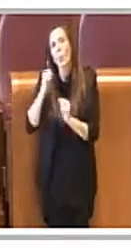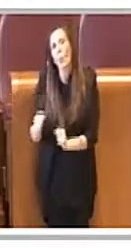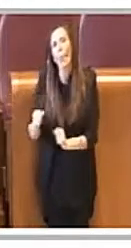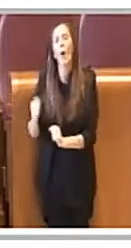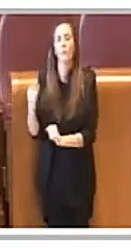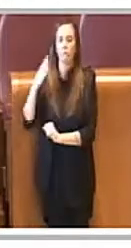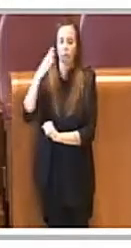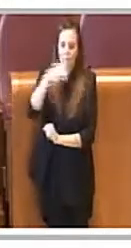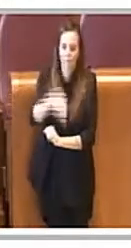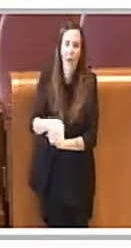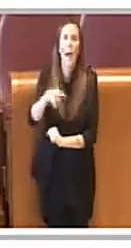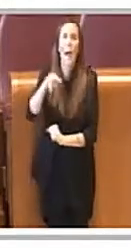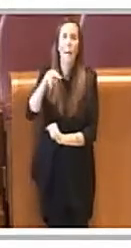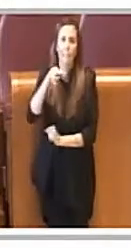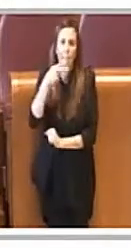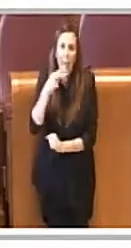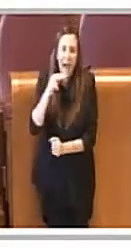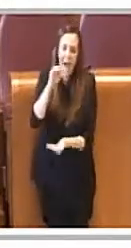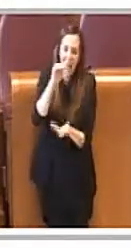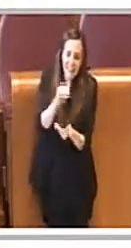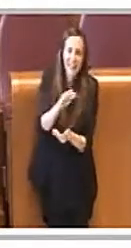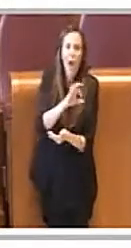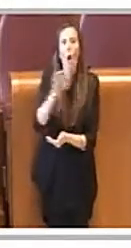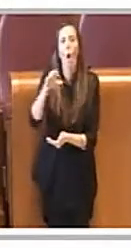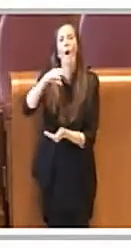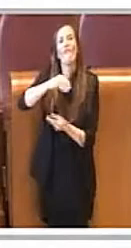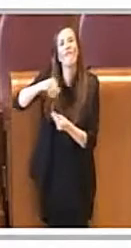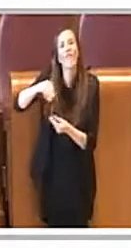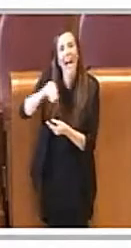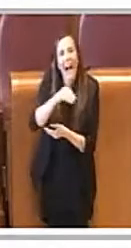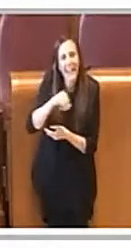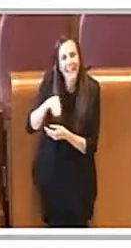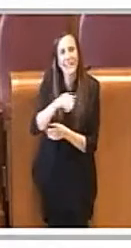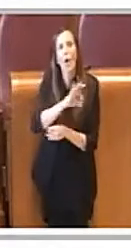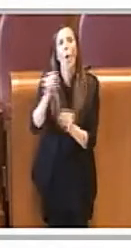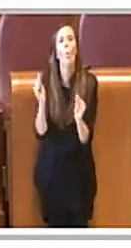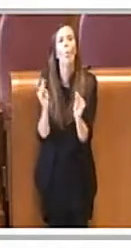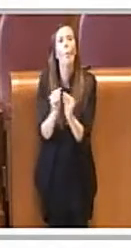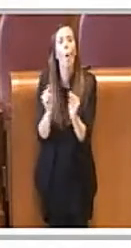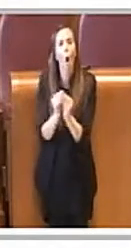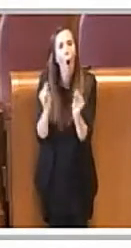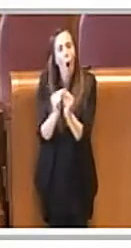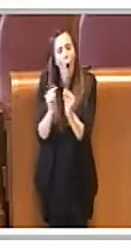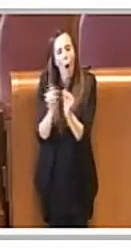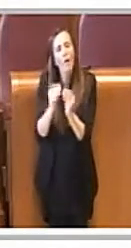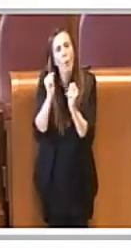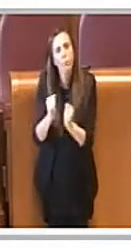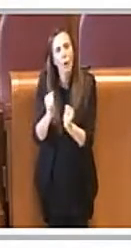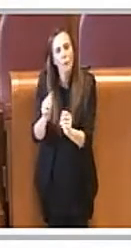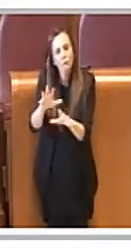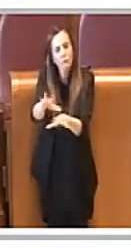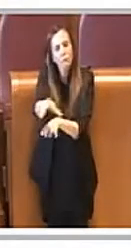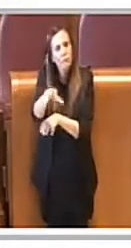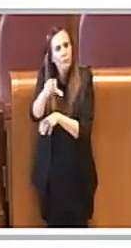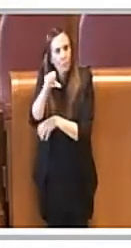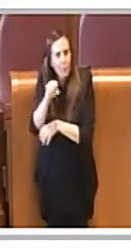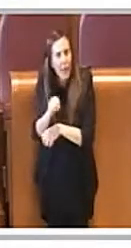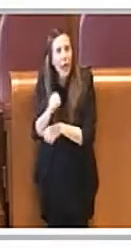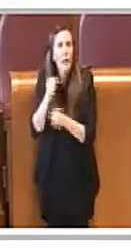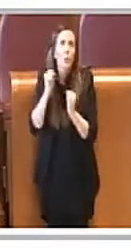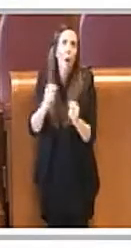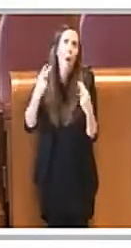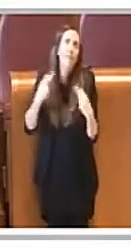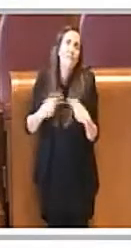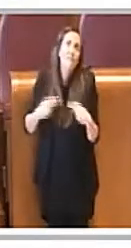di pasta, quel chilo di farina, quelle uova che gli permettono almeno di vivere, diciamo,